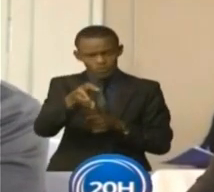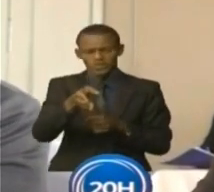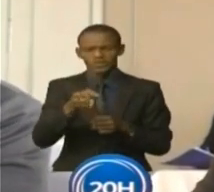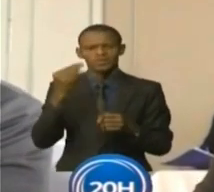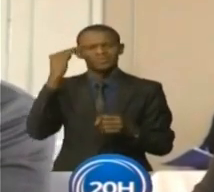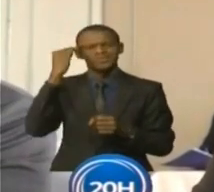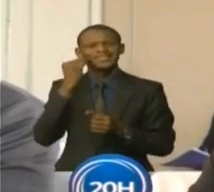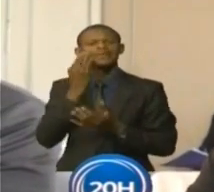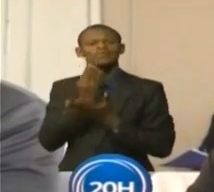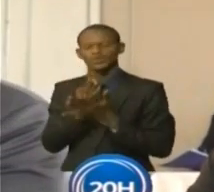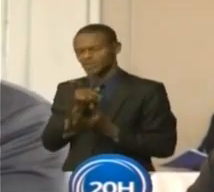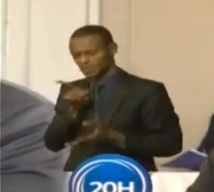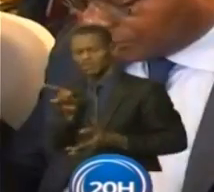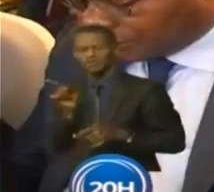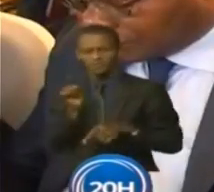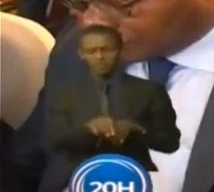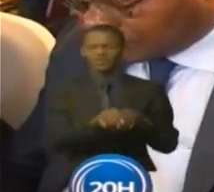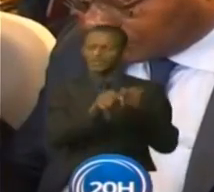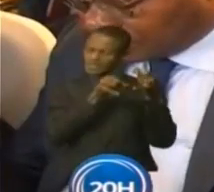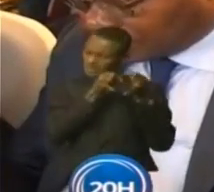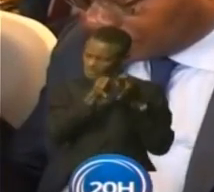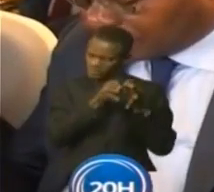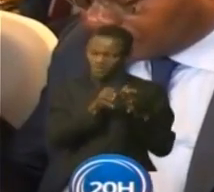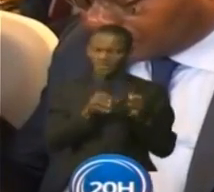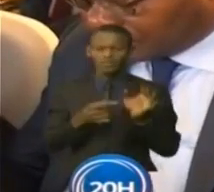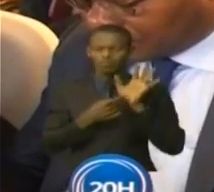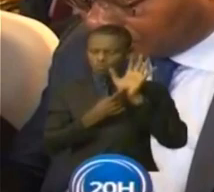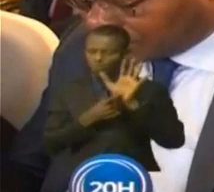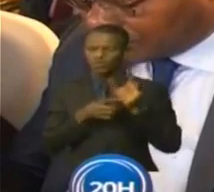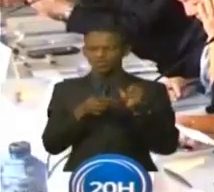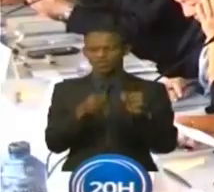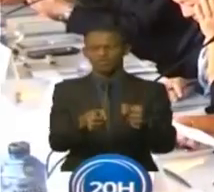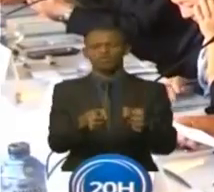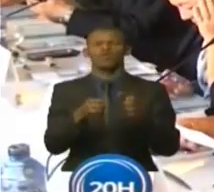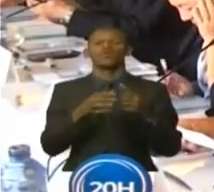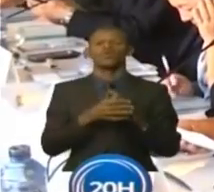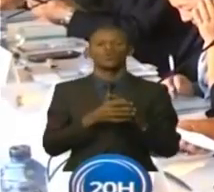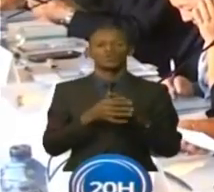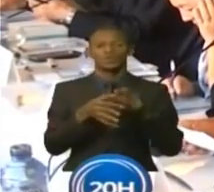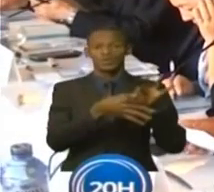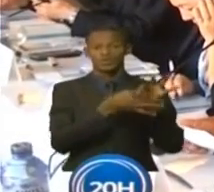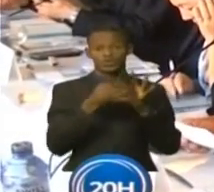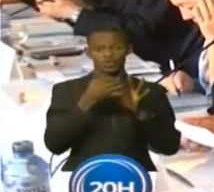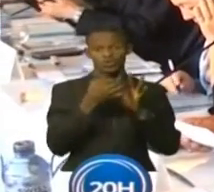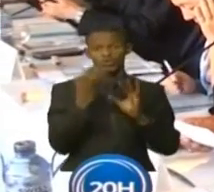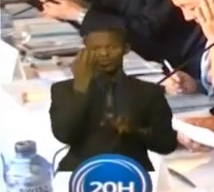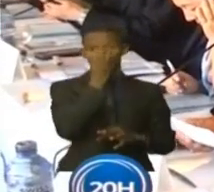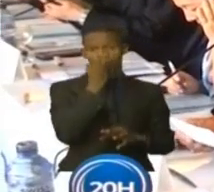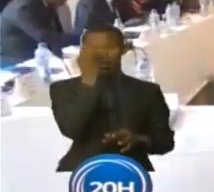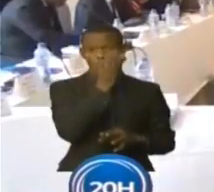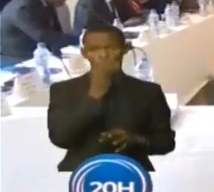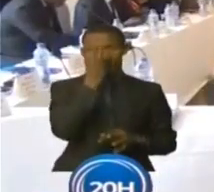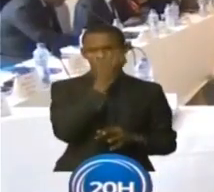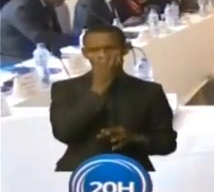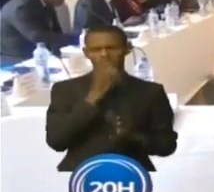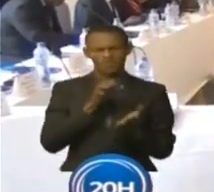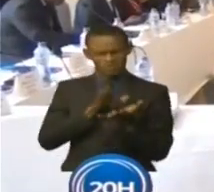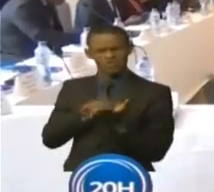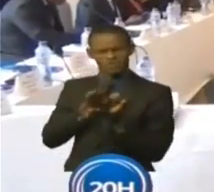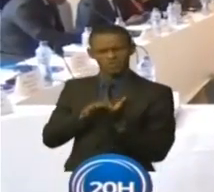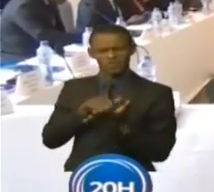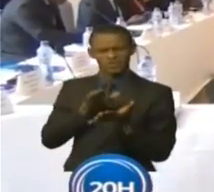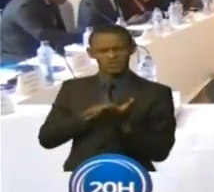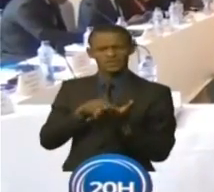l'appui des partenaires à la RDC. L'Union européenne félicite le gouvernement de la République démocratique du Congo. Les ministres ont très